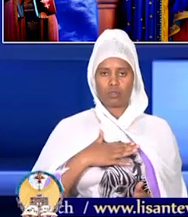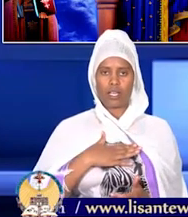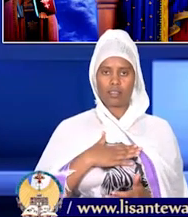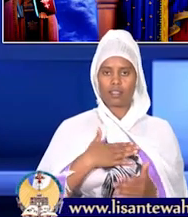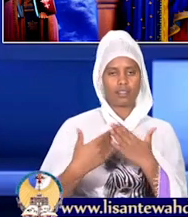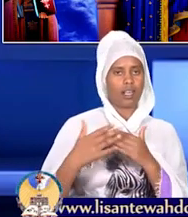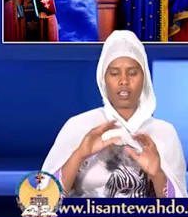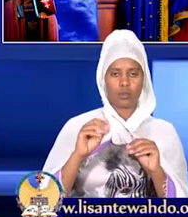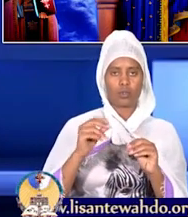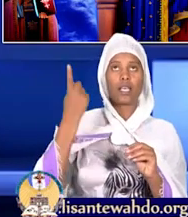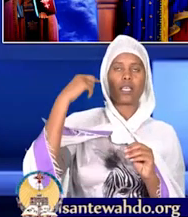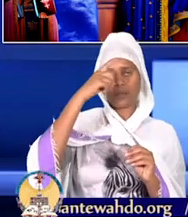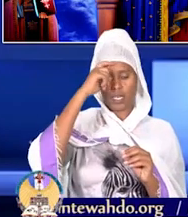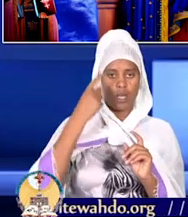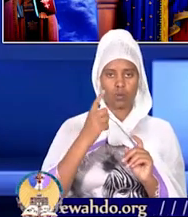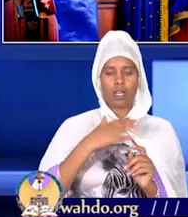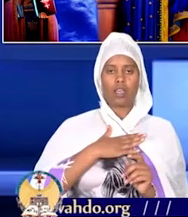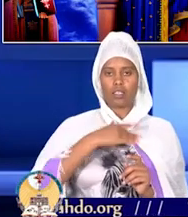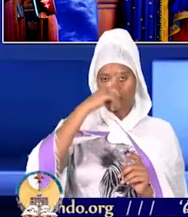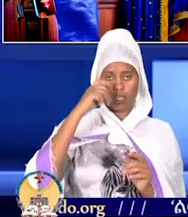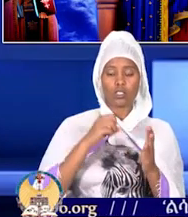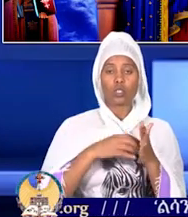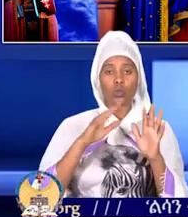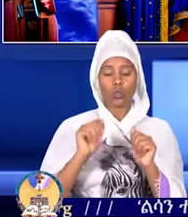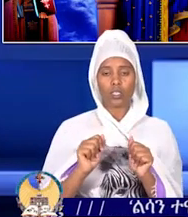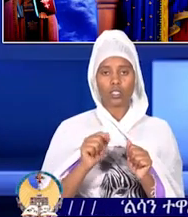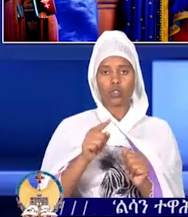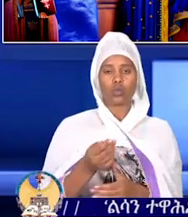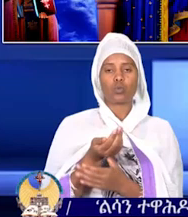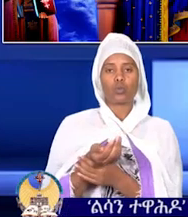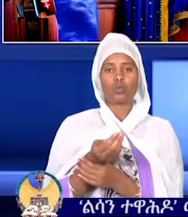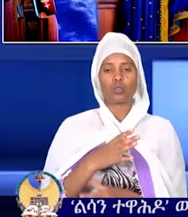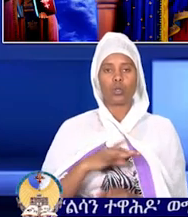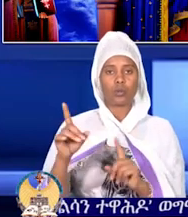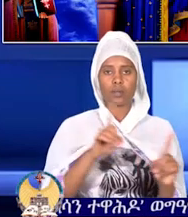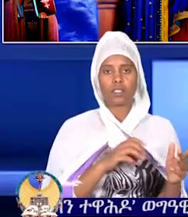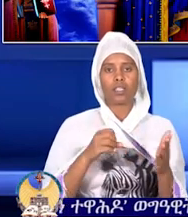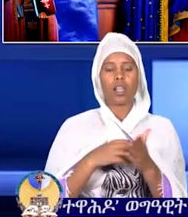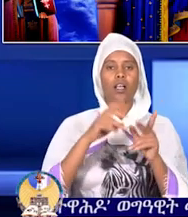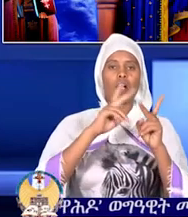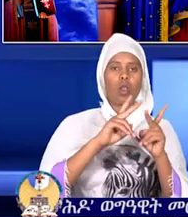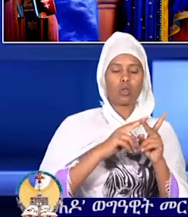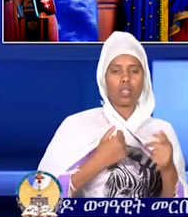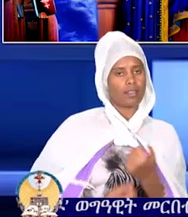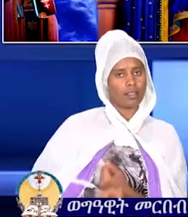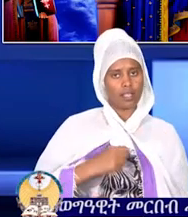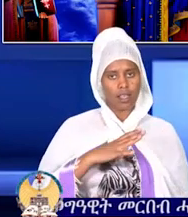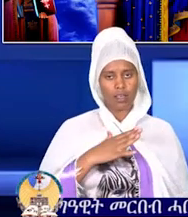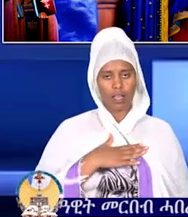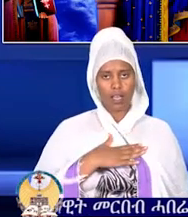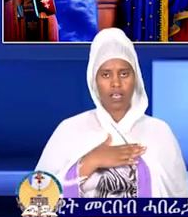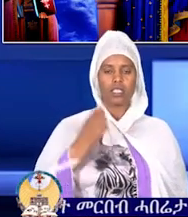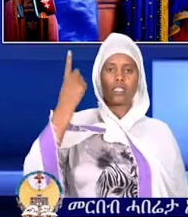ፈጣሪ ስራሕ ኣይኮነን። ስለዝኾነ እቶም ቅዱሳን እቶም ዘማልዱ ስለቶም ካልኦት